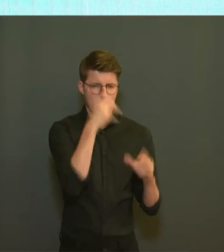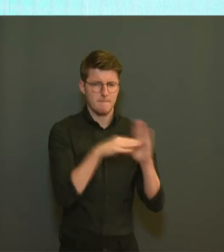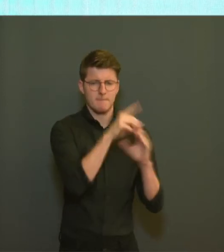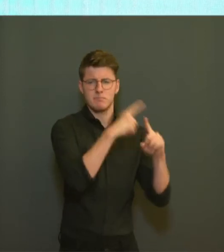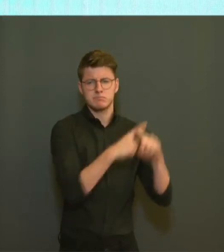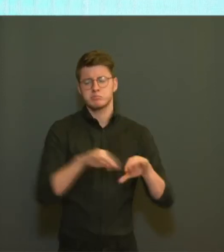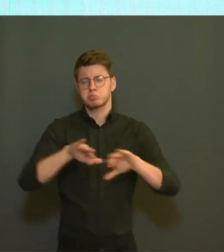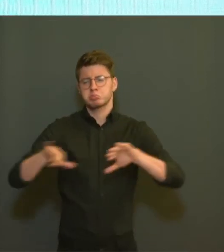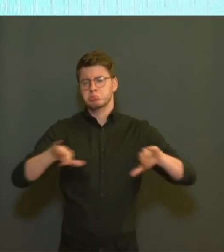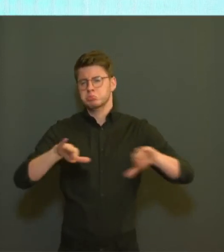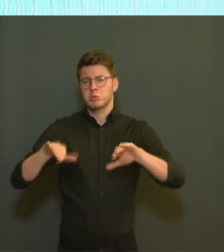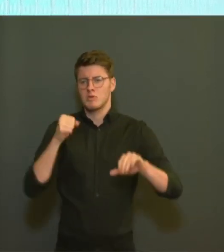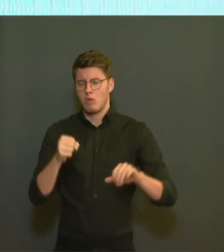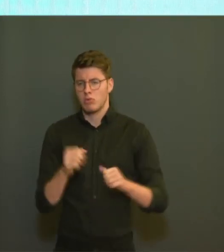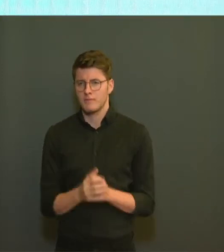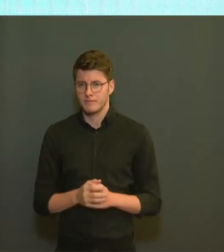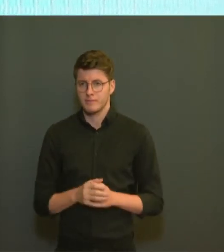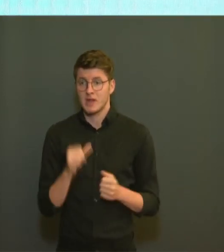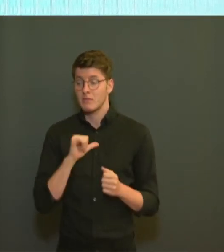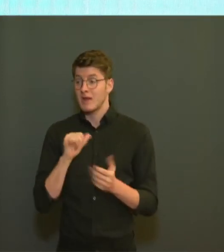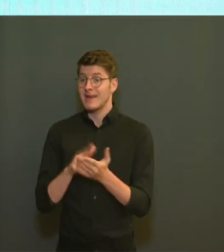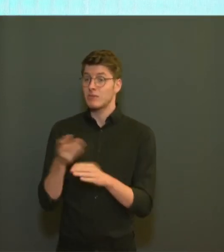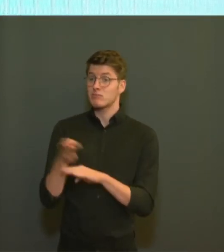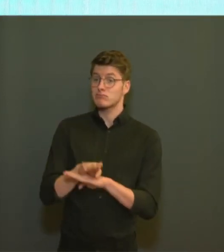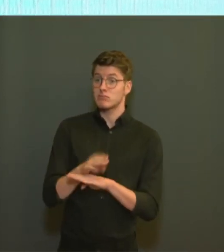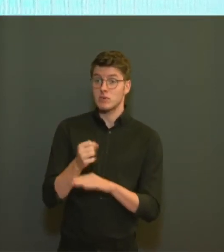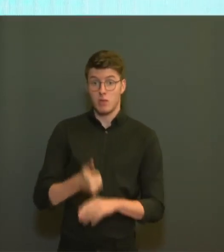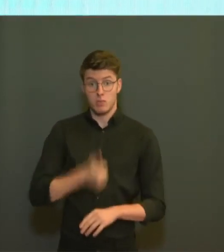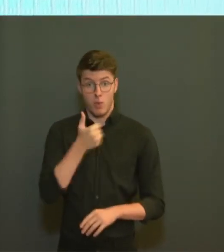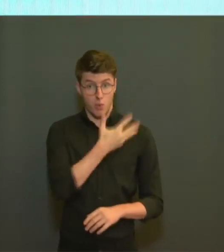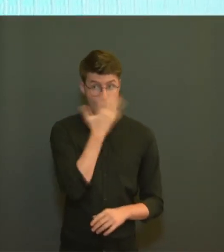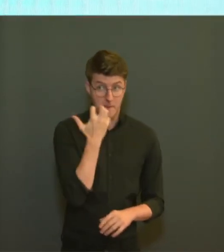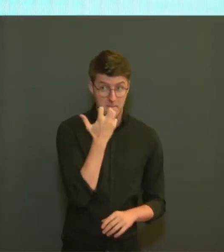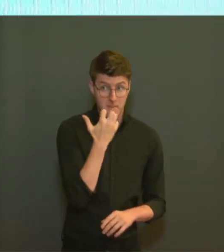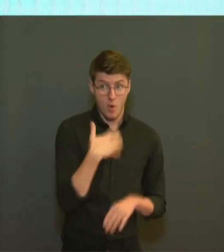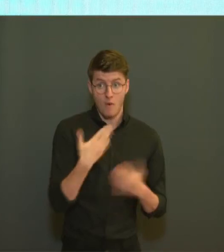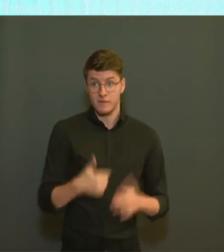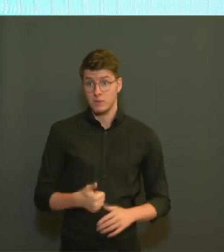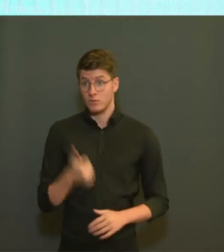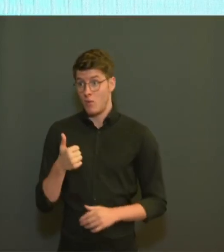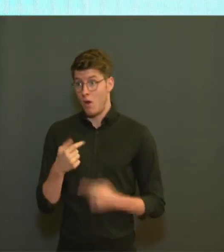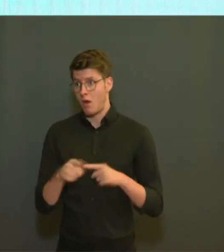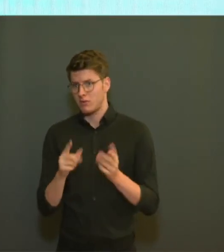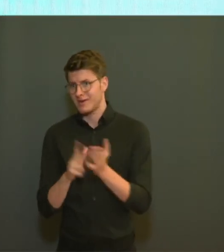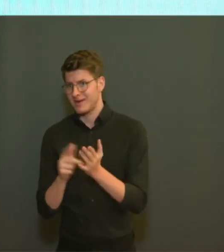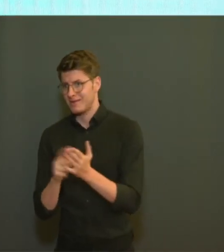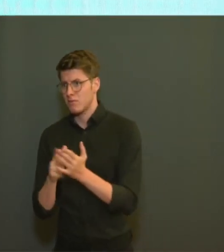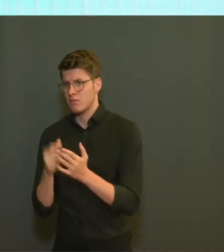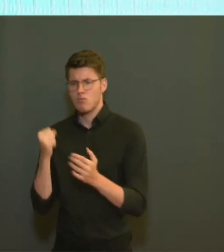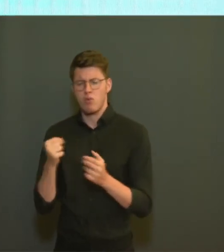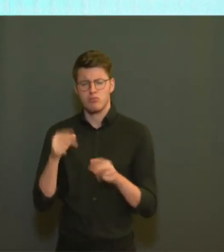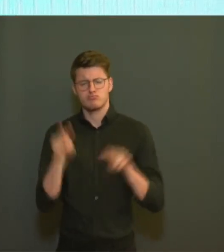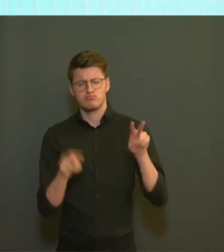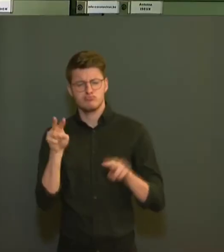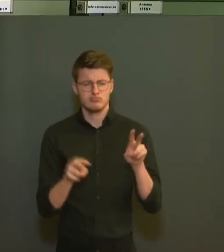enkel gerelateerd is aan de hitte of aan een andere oorzaak.